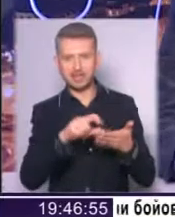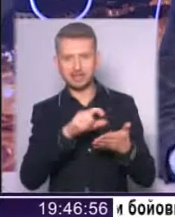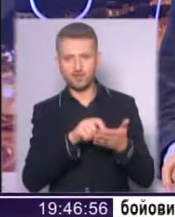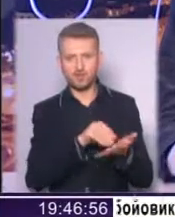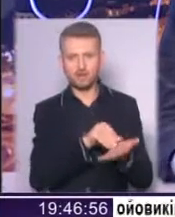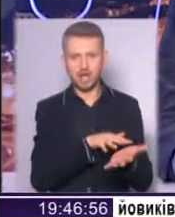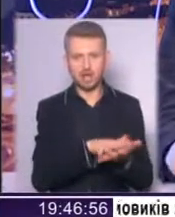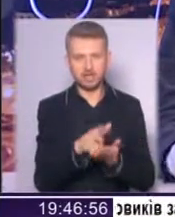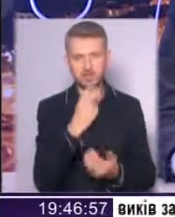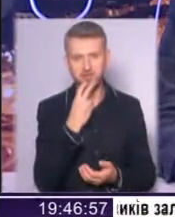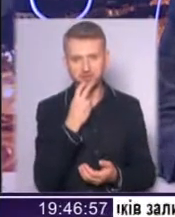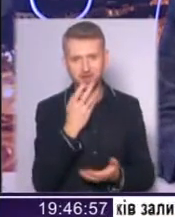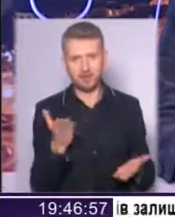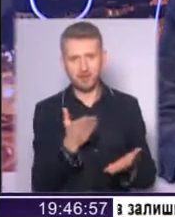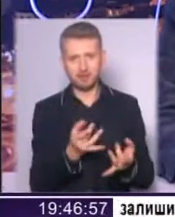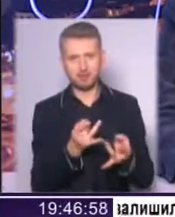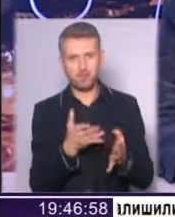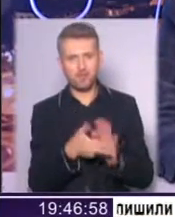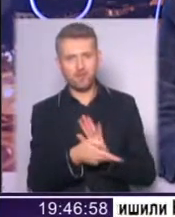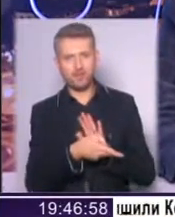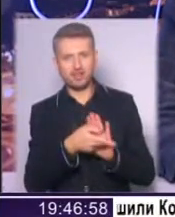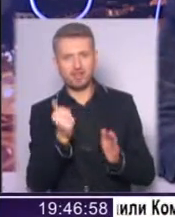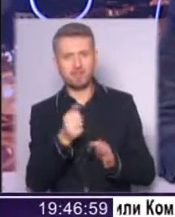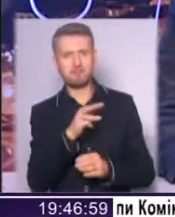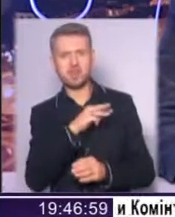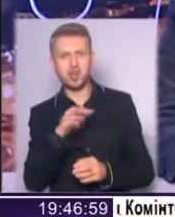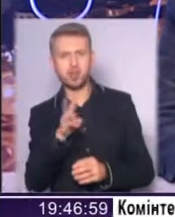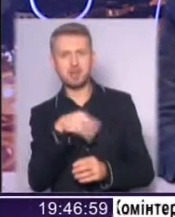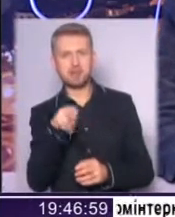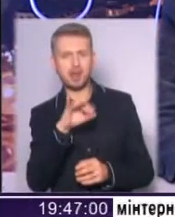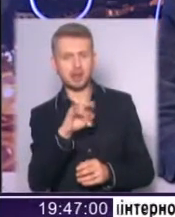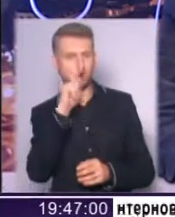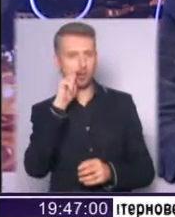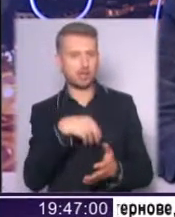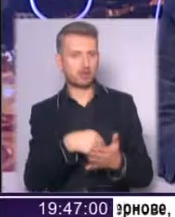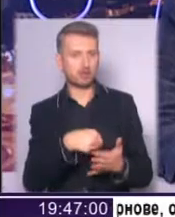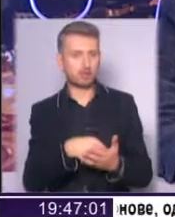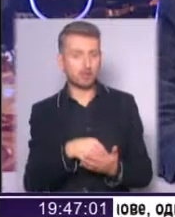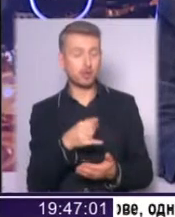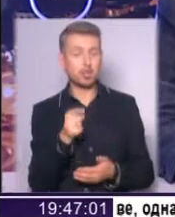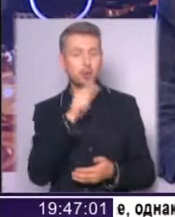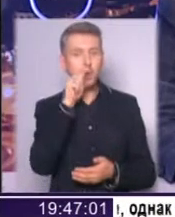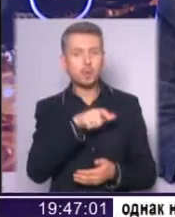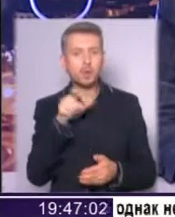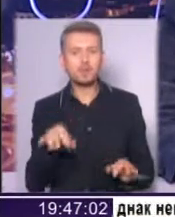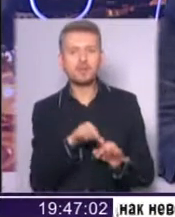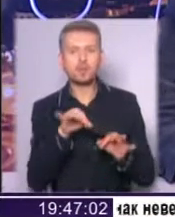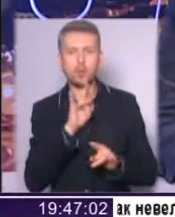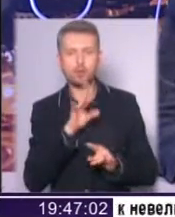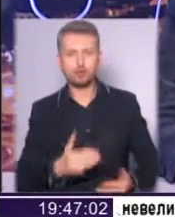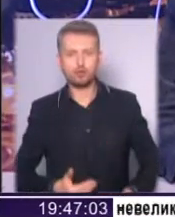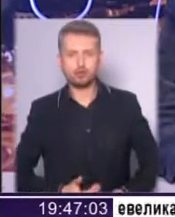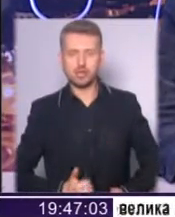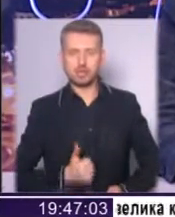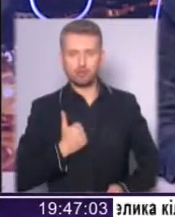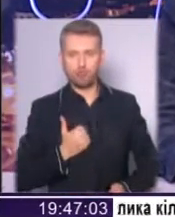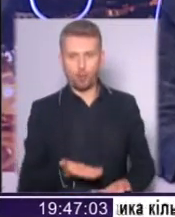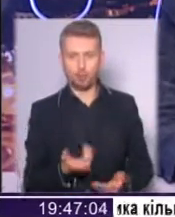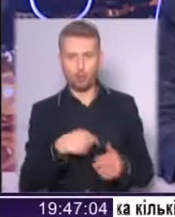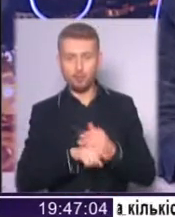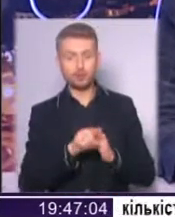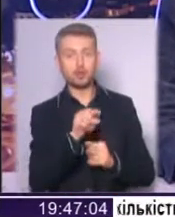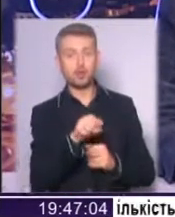дійсно сильну міцну державу. Далі будуть схеми, далі будуть крадіжки, закладені будуть такі, як ми там